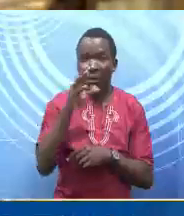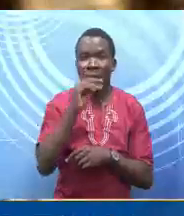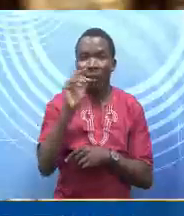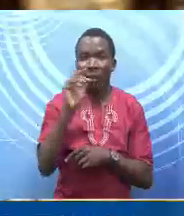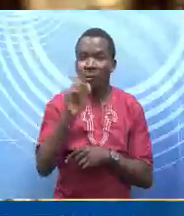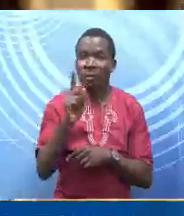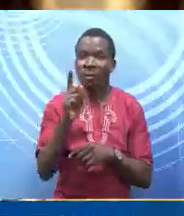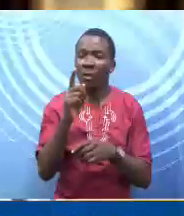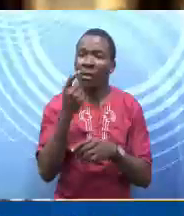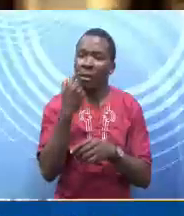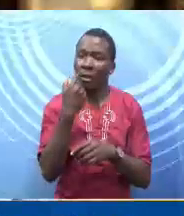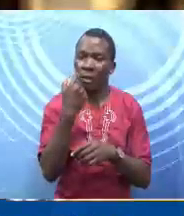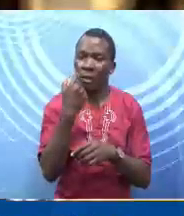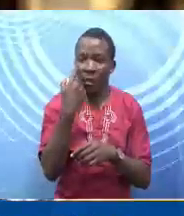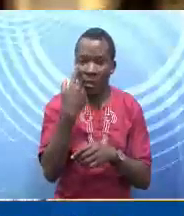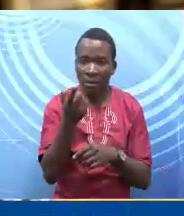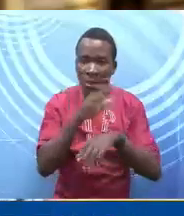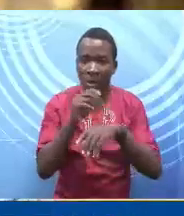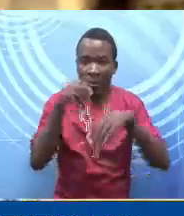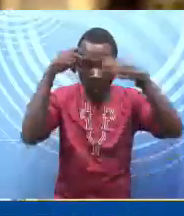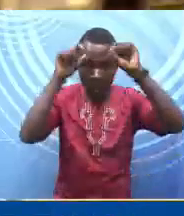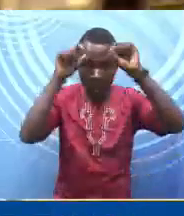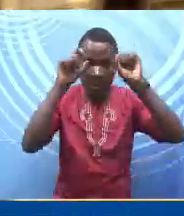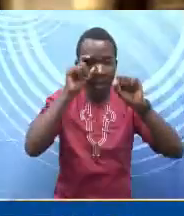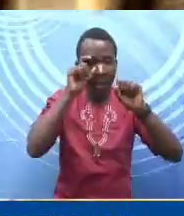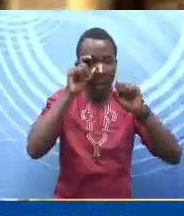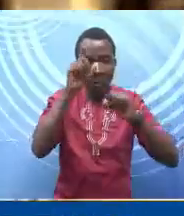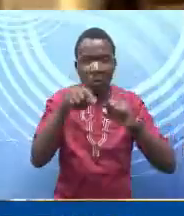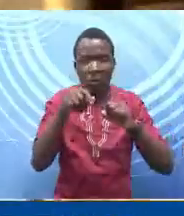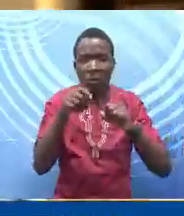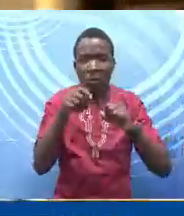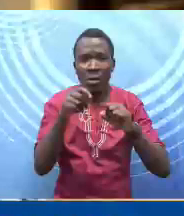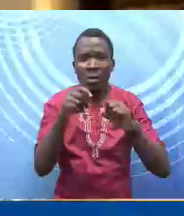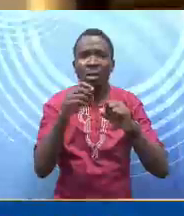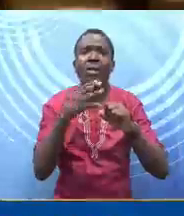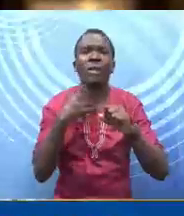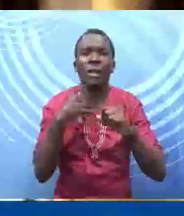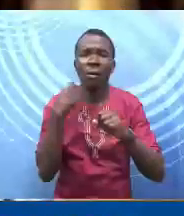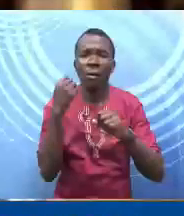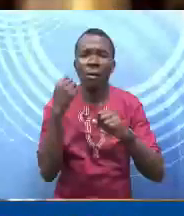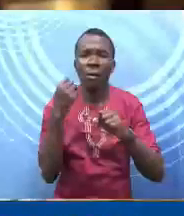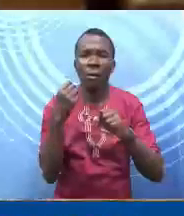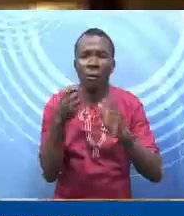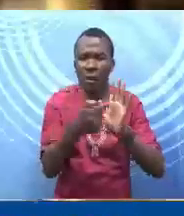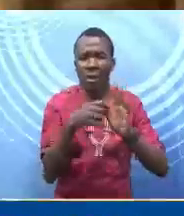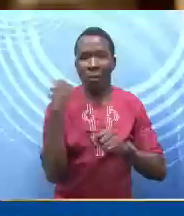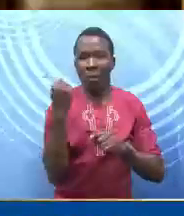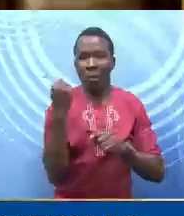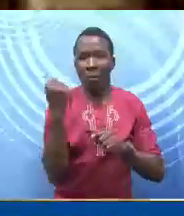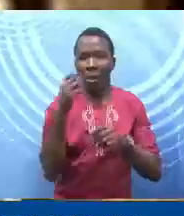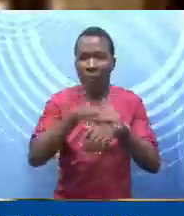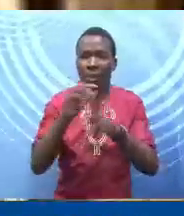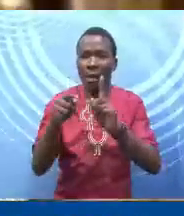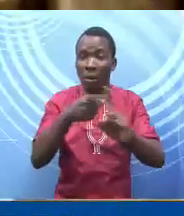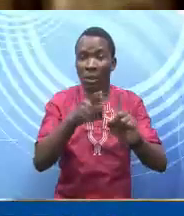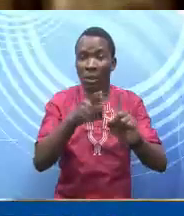wa Repubulika ntabwo byumvikana uburyo umuntu yigira kara akajya he mu gihugu yitwaje ko ari umusazi kandi twe tubona ari muzi agafata abantu akica ubwo